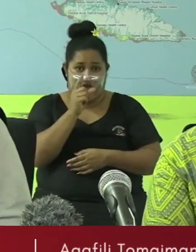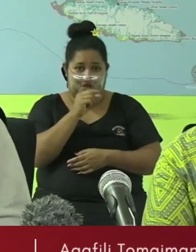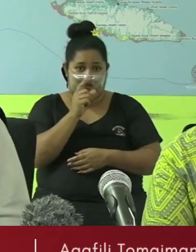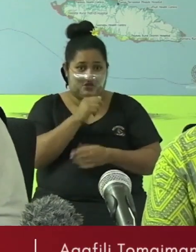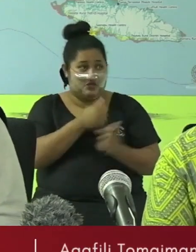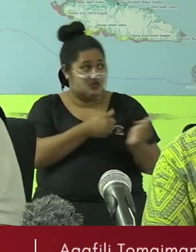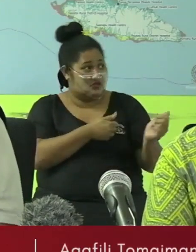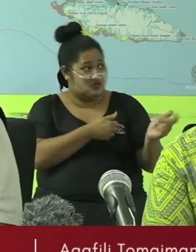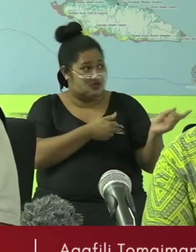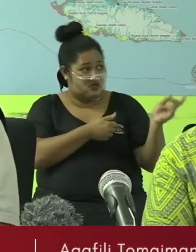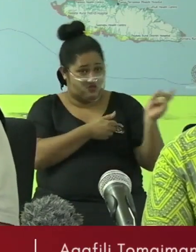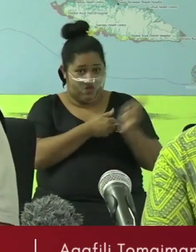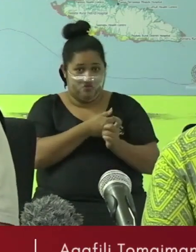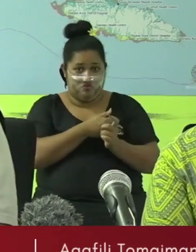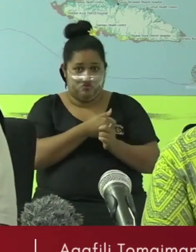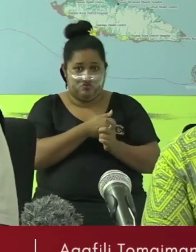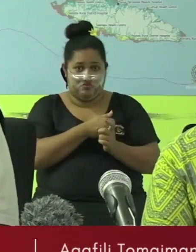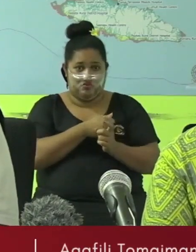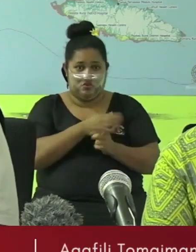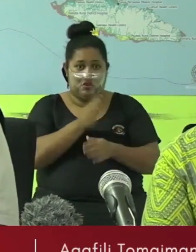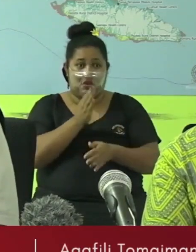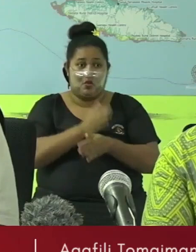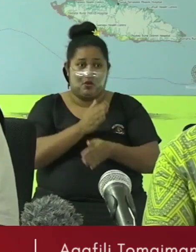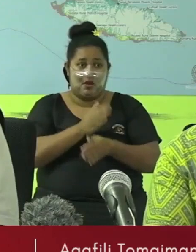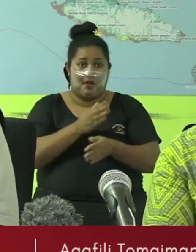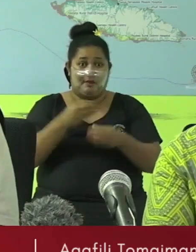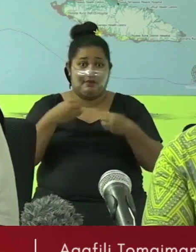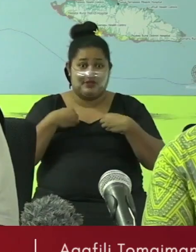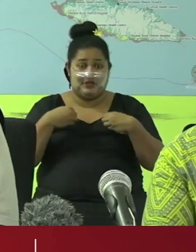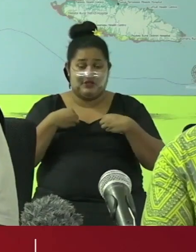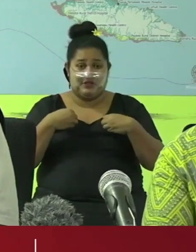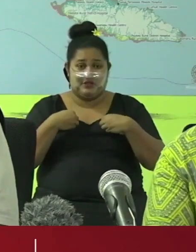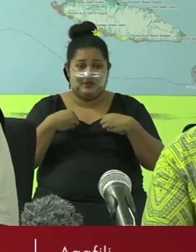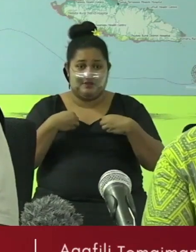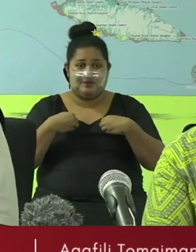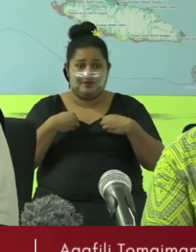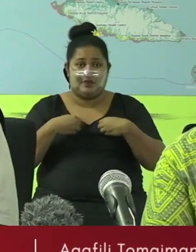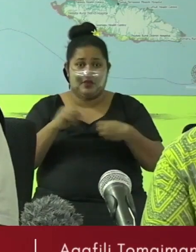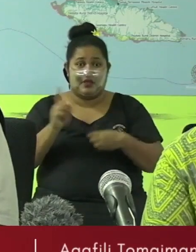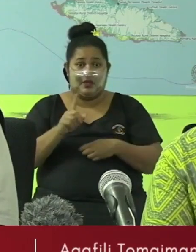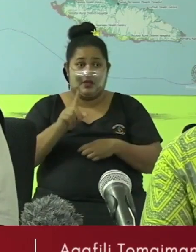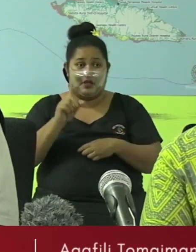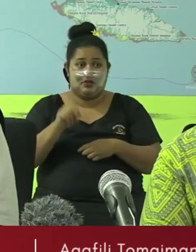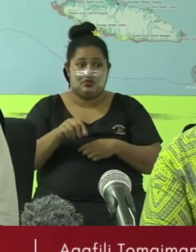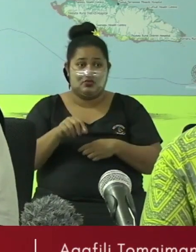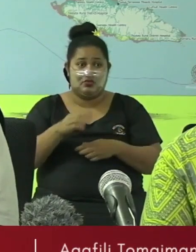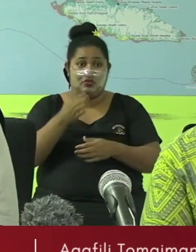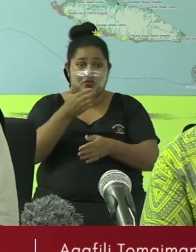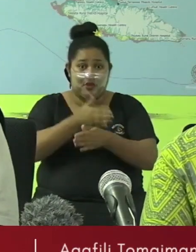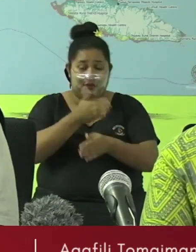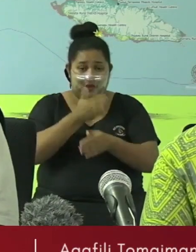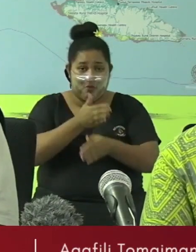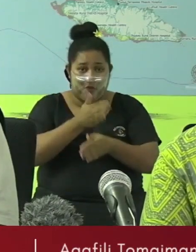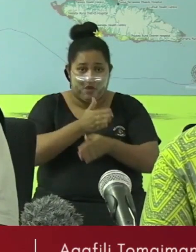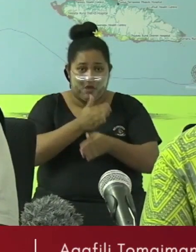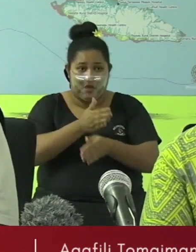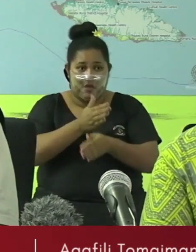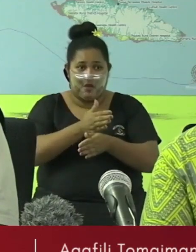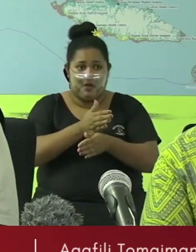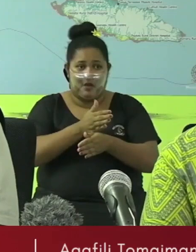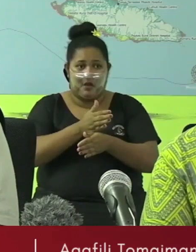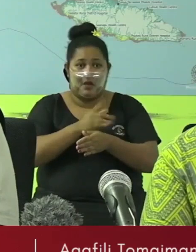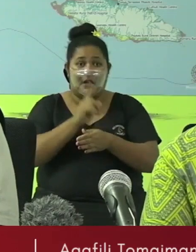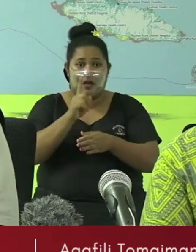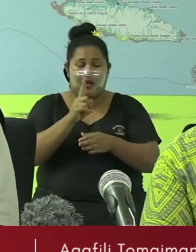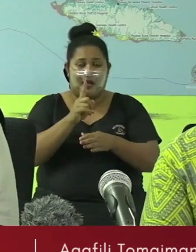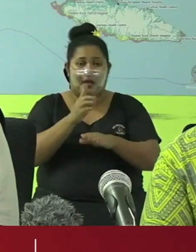i latou o loo iai mawhai ngā luenga i pisinisi ia ina ia maua le taimi e whaatino ai ia le ngā luenga ia ai le talaina